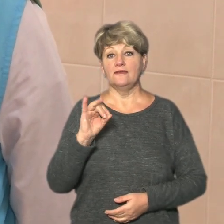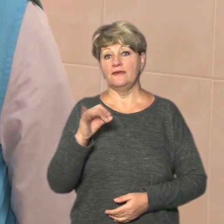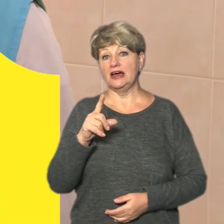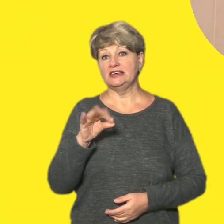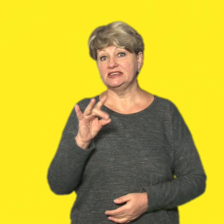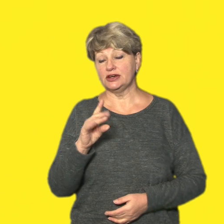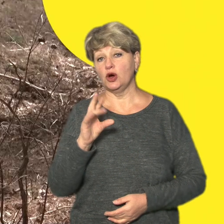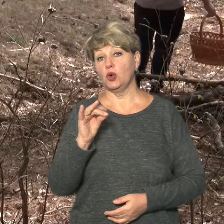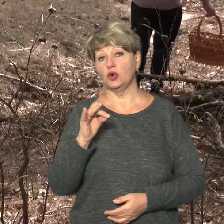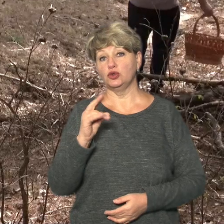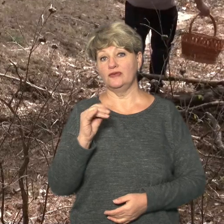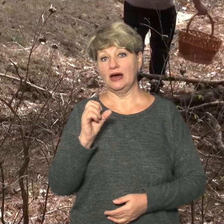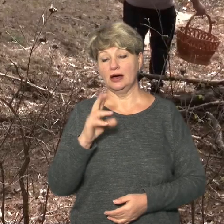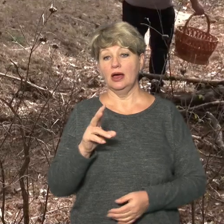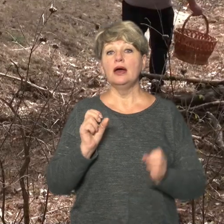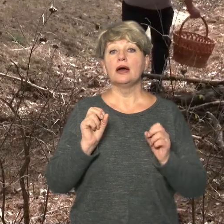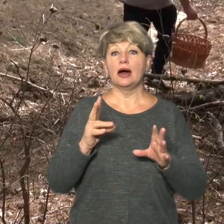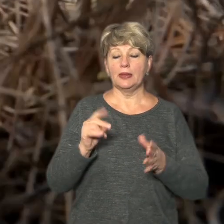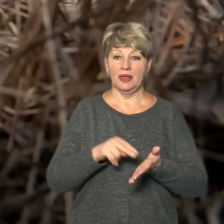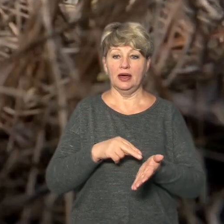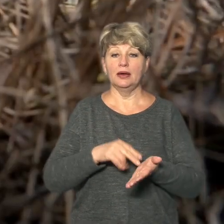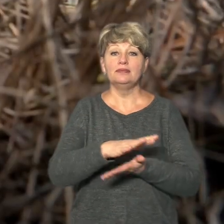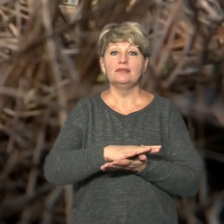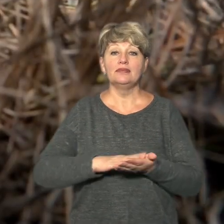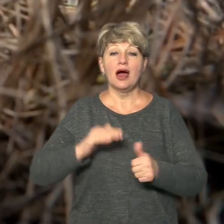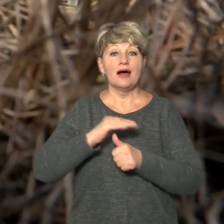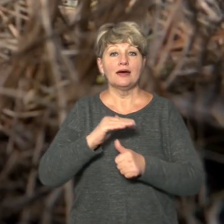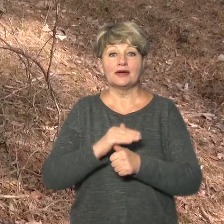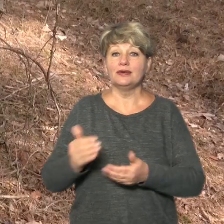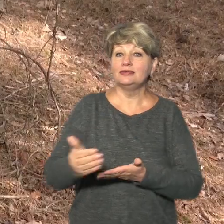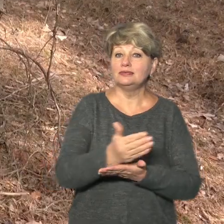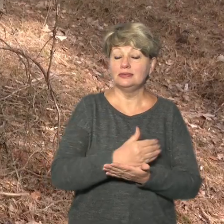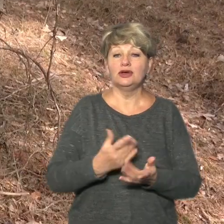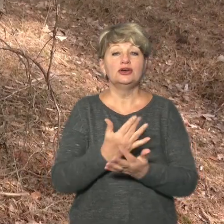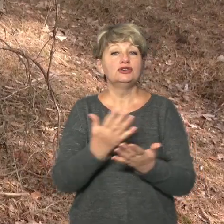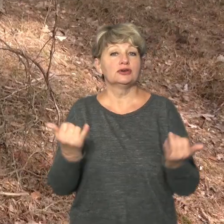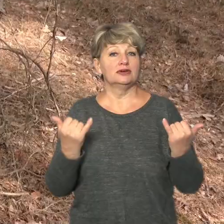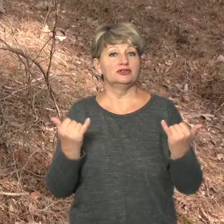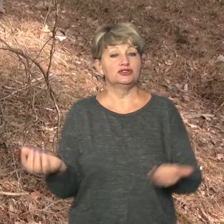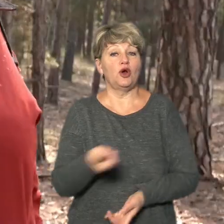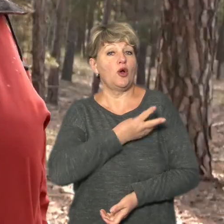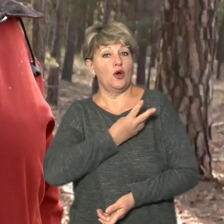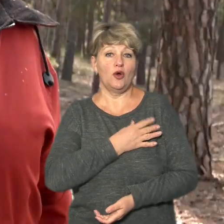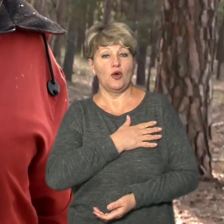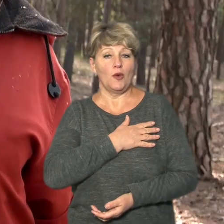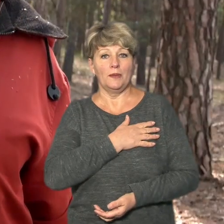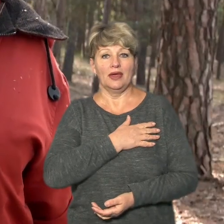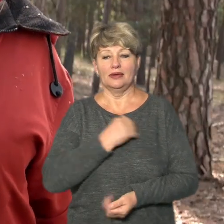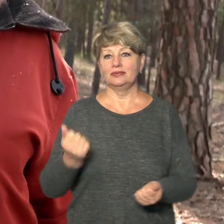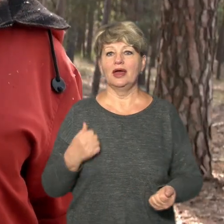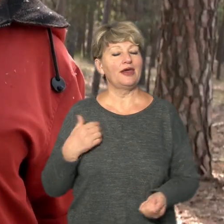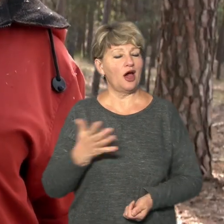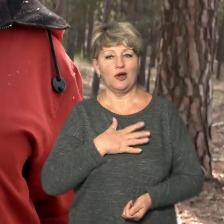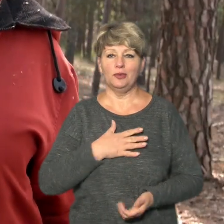але й короновак як на Черкащині триває грибний сезон і скільки нині любителів Тихого полювання Люблю збирати